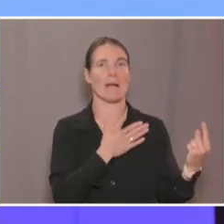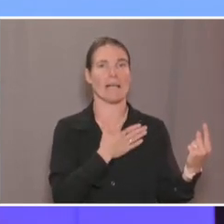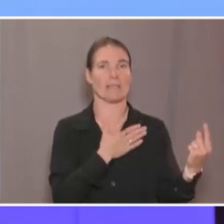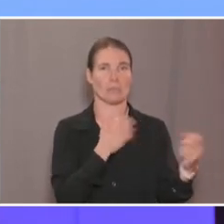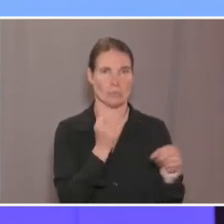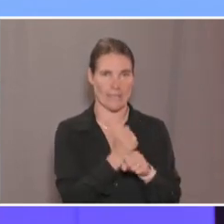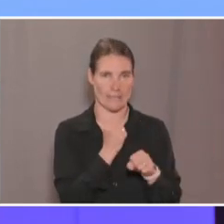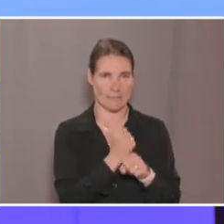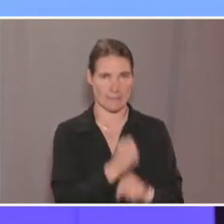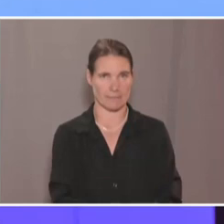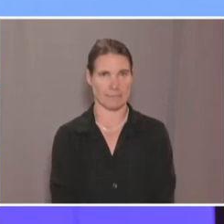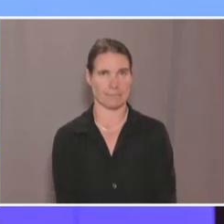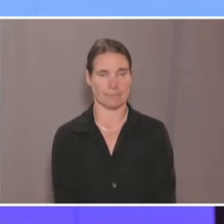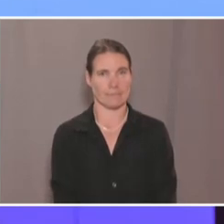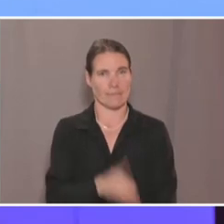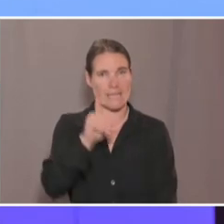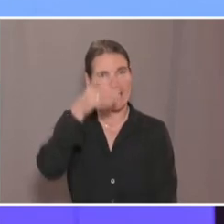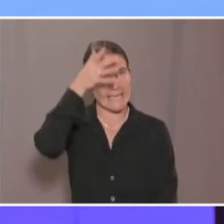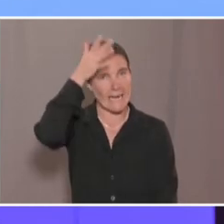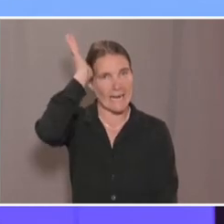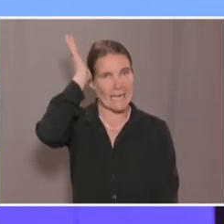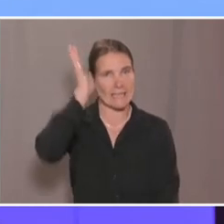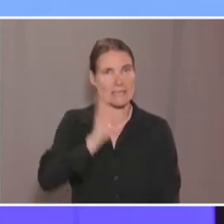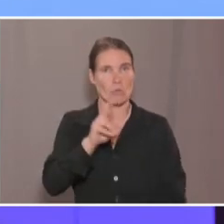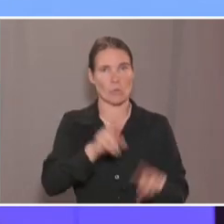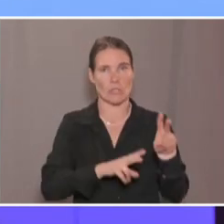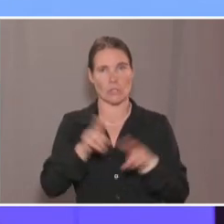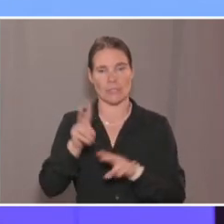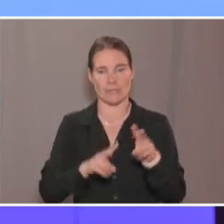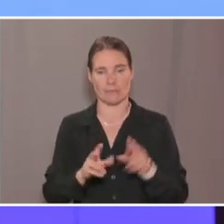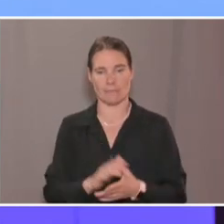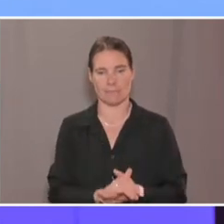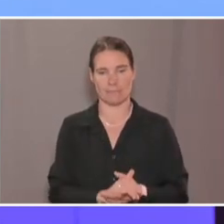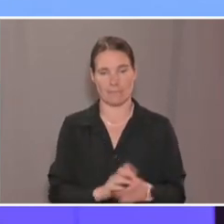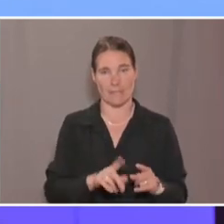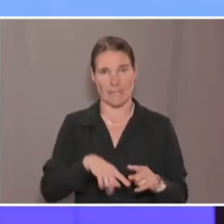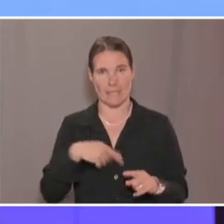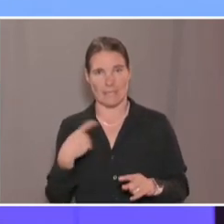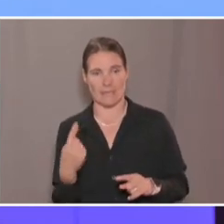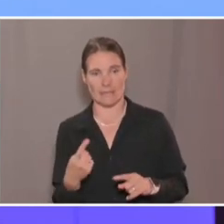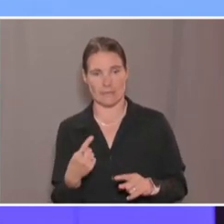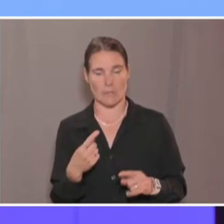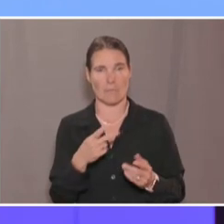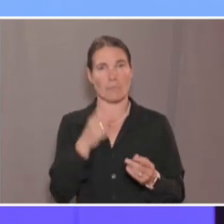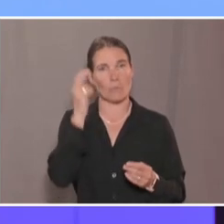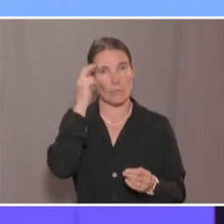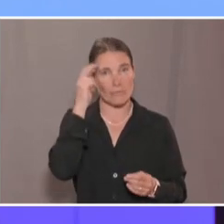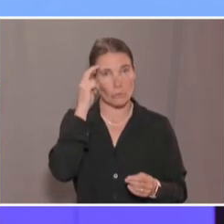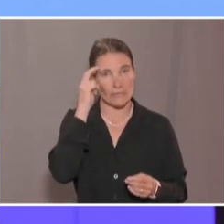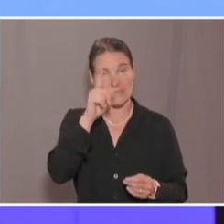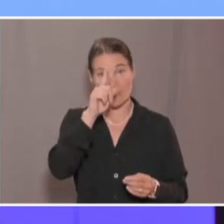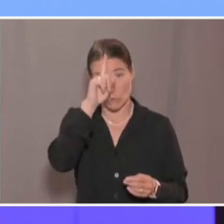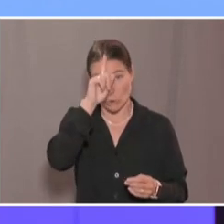ausüben. Drenkhahn unterschrieb, wie viele andere auch, das Bekenntnis der Professoren an den